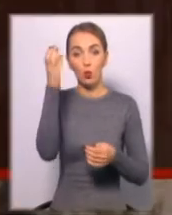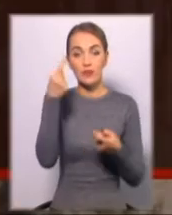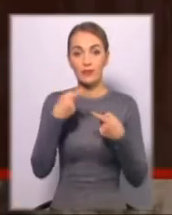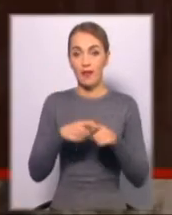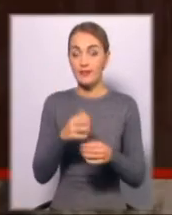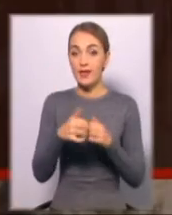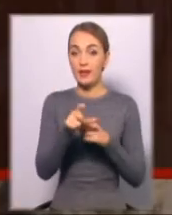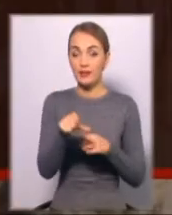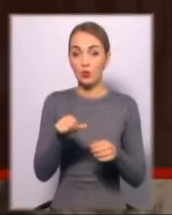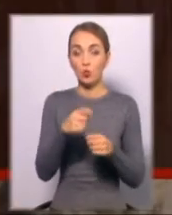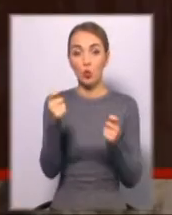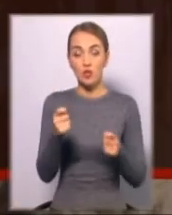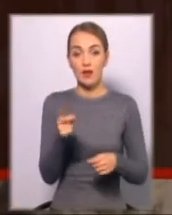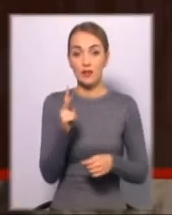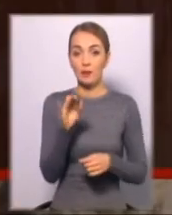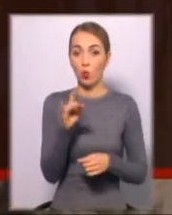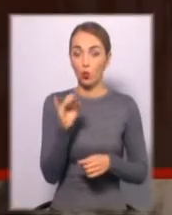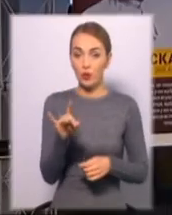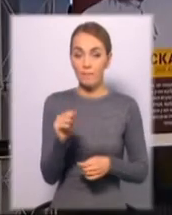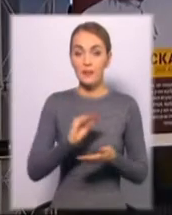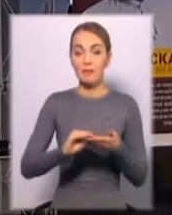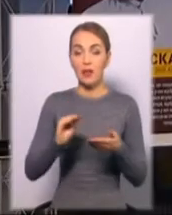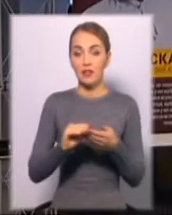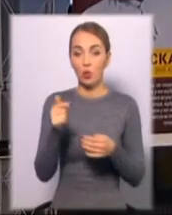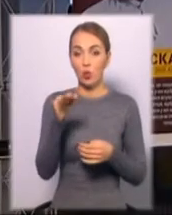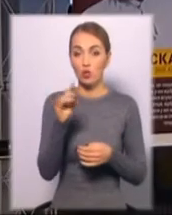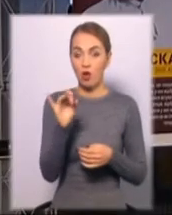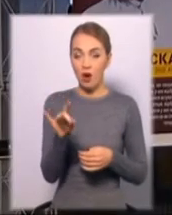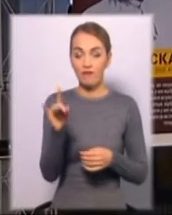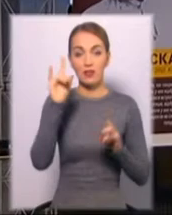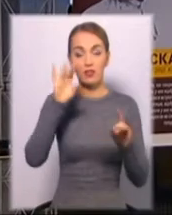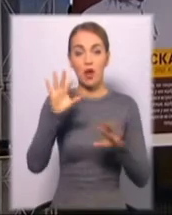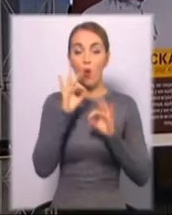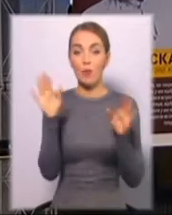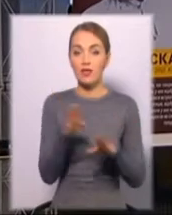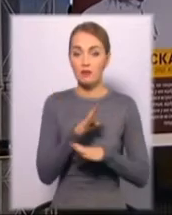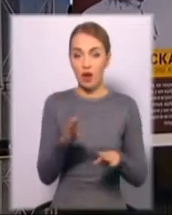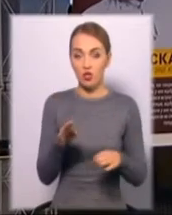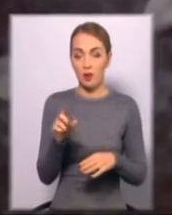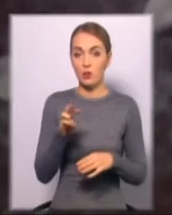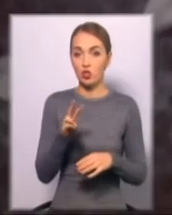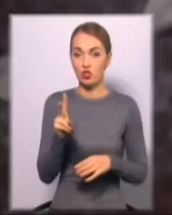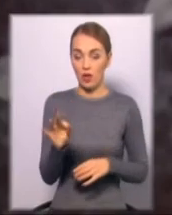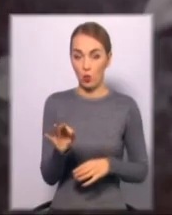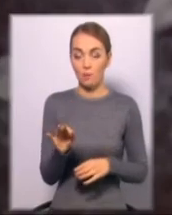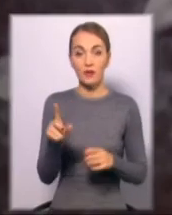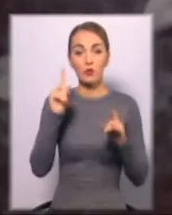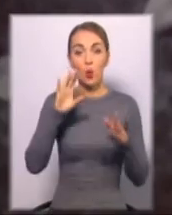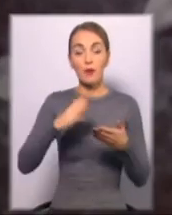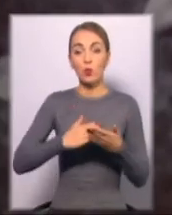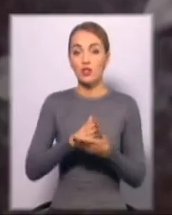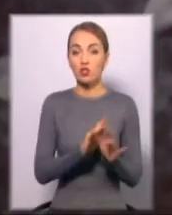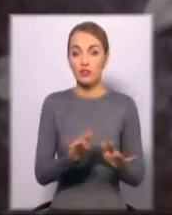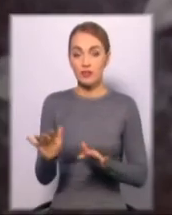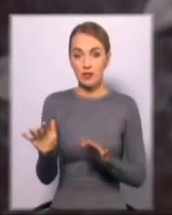Серед них, зокрема, художниця Катерина Білокур, письменник Олесь Гончар, видатна оперна співачка Євгенія Мирошниченко, відомий політичний